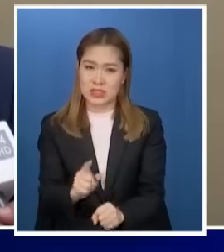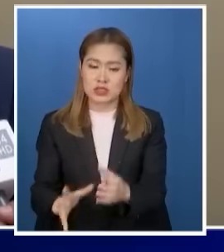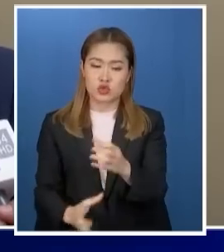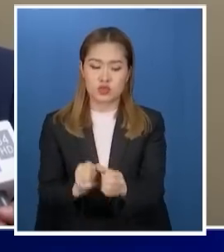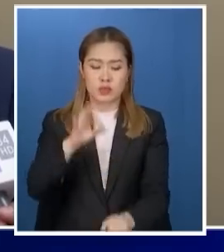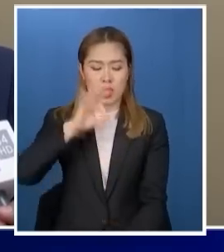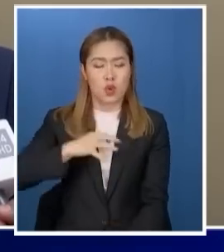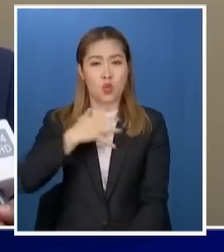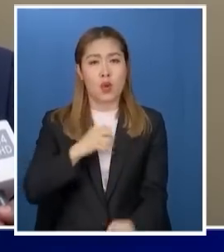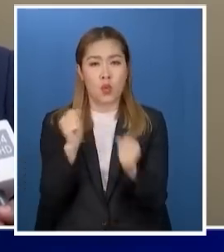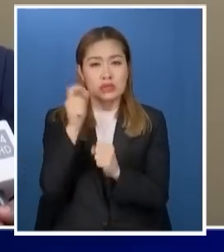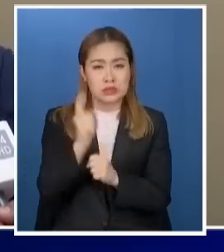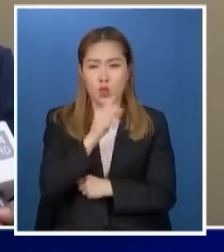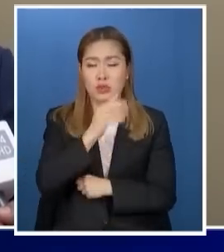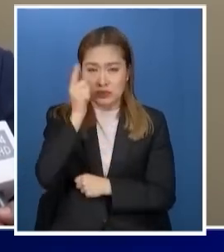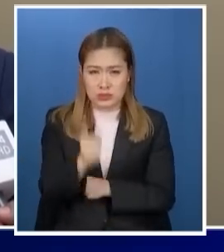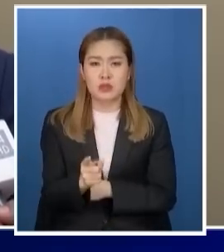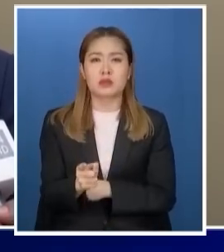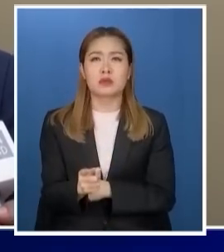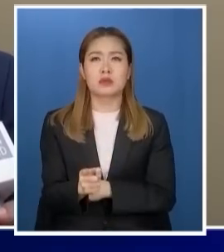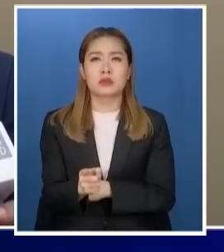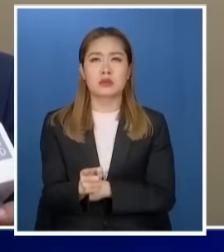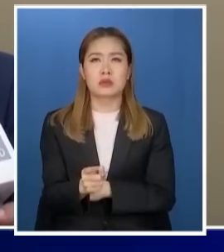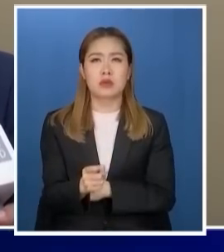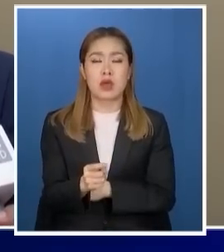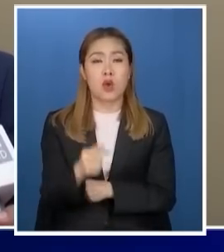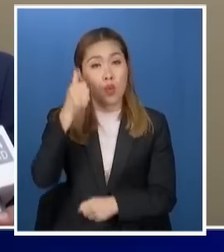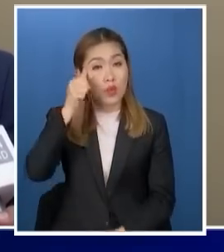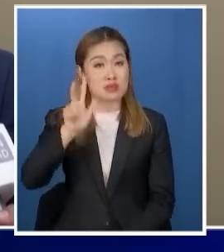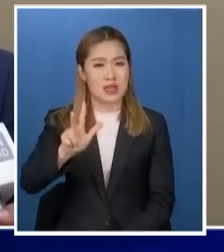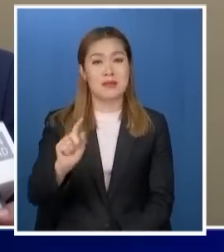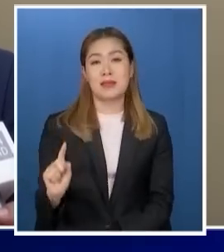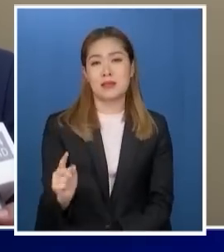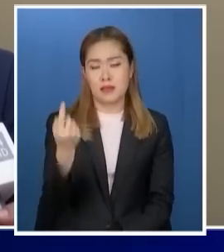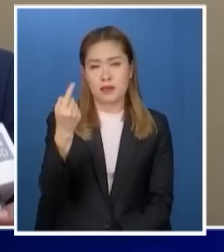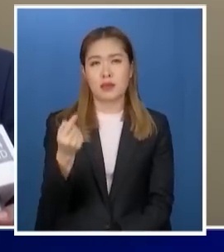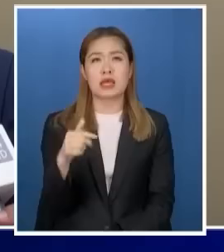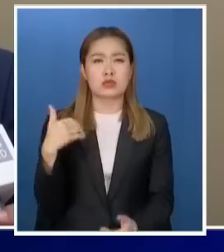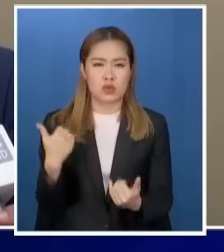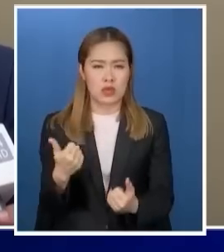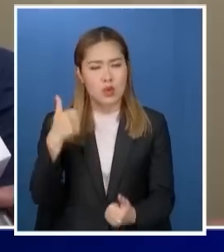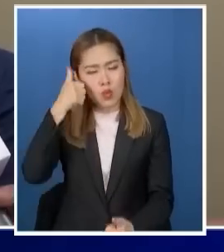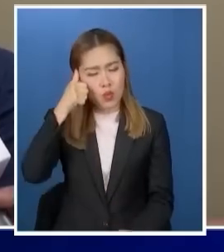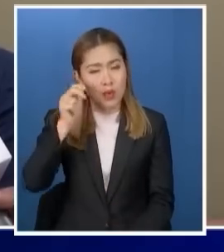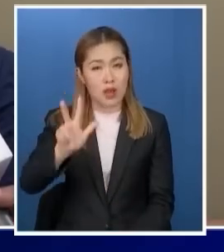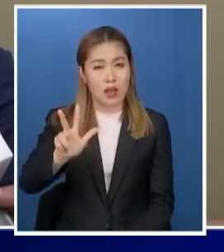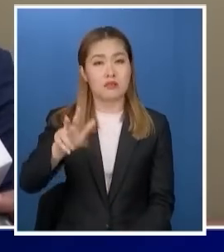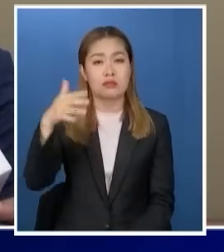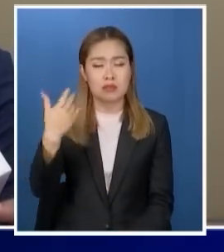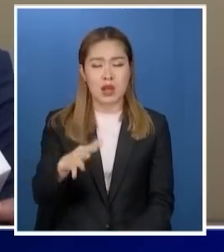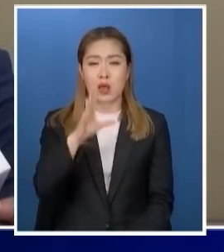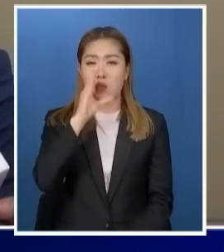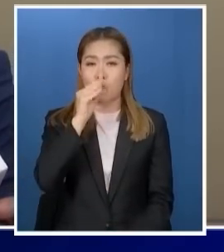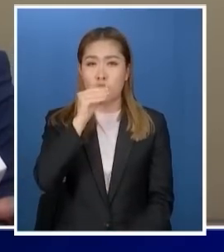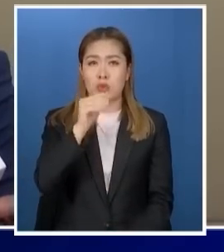ารมณ์จริงๆกลัวก็กลัวจริงโกหกก็โกหกจริงๆนะครับในช่วง3วันแรก แต่3วันแรกตามเข้าท